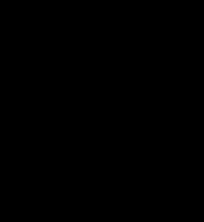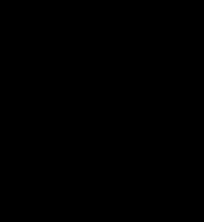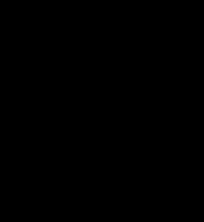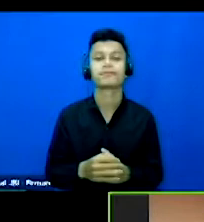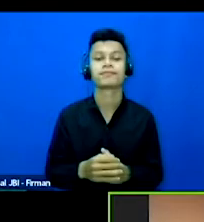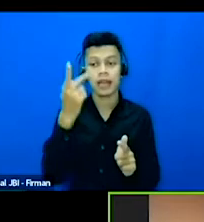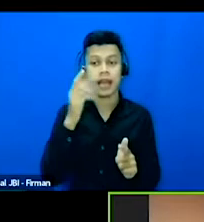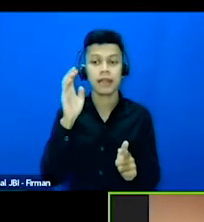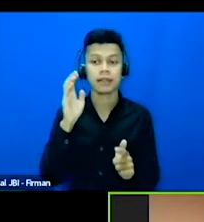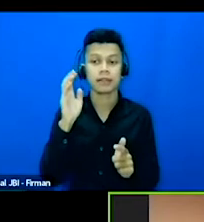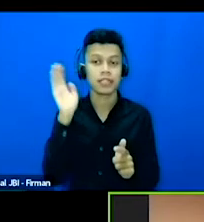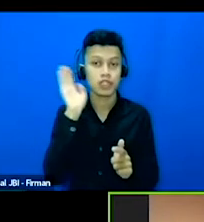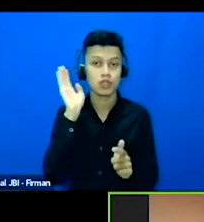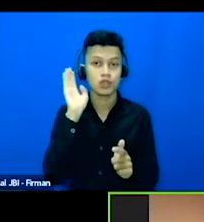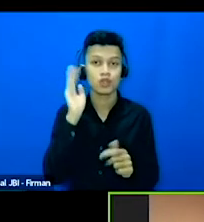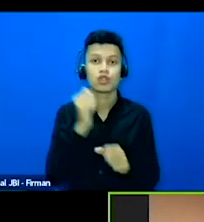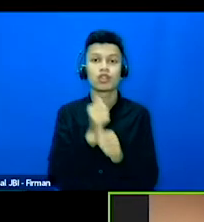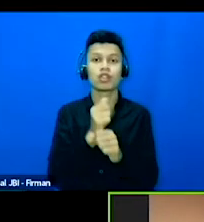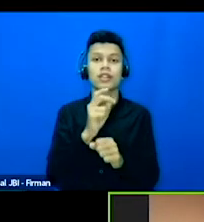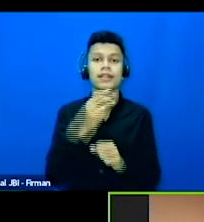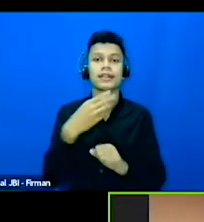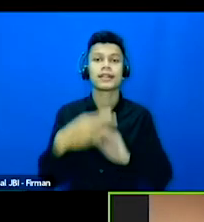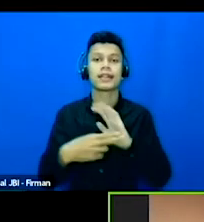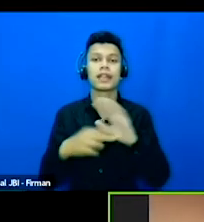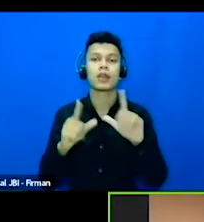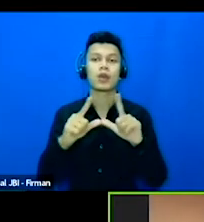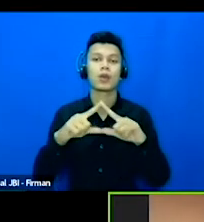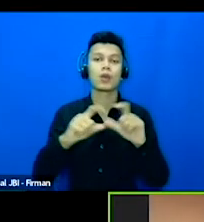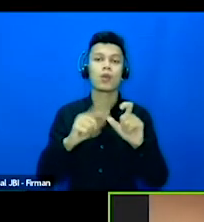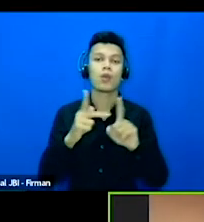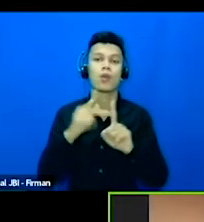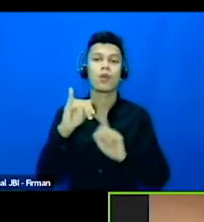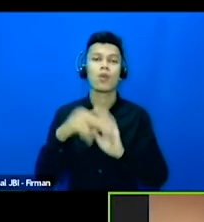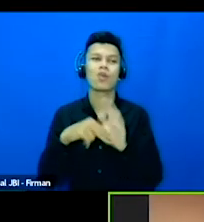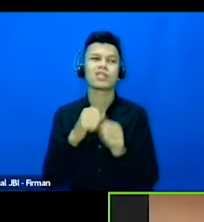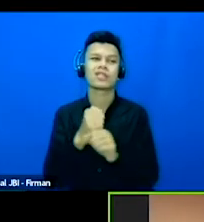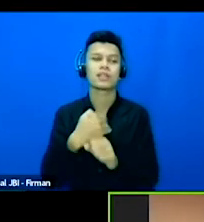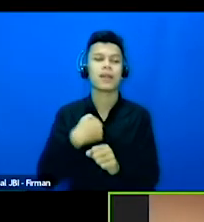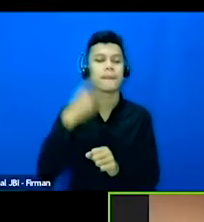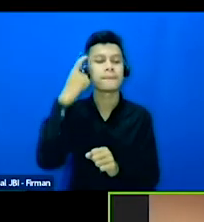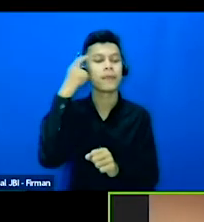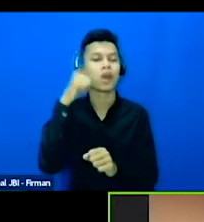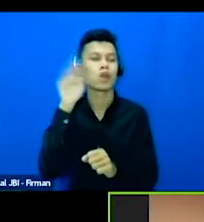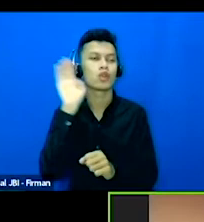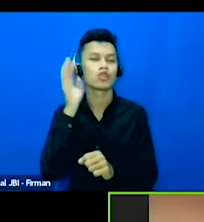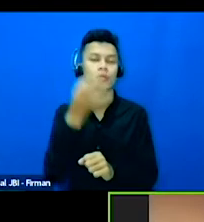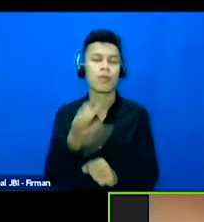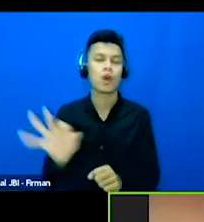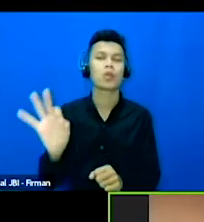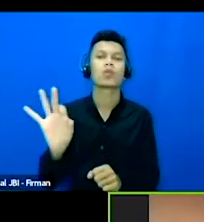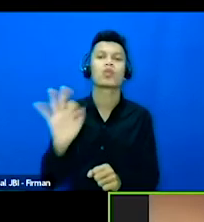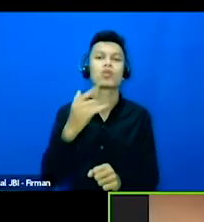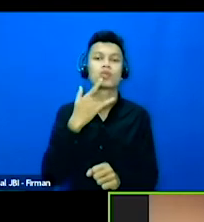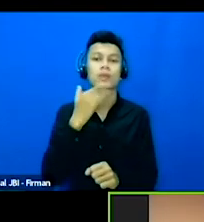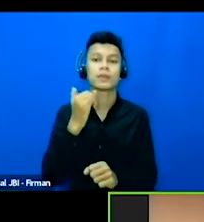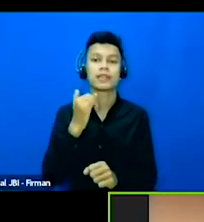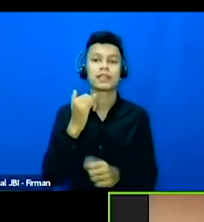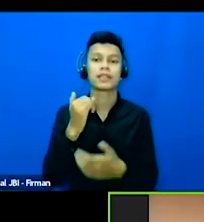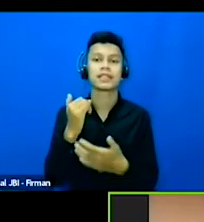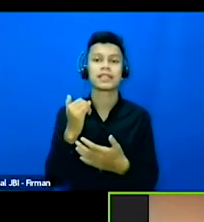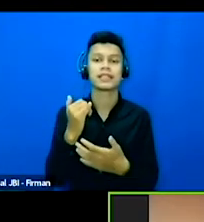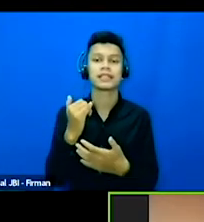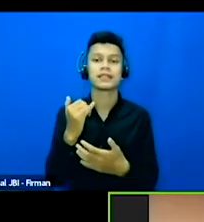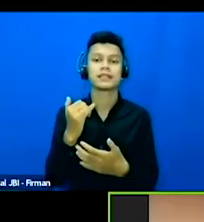isinya greenwashing terkira ini termasuk isu yang sangat baru seperti yang diisinya laman